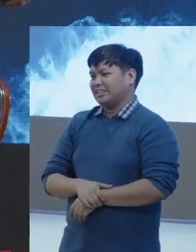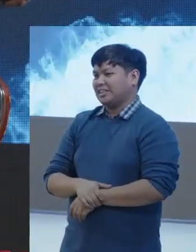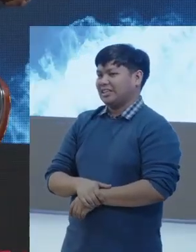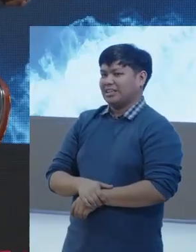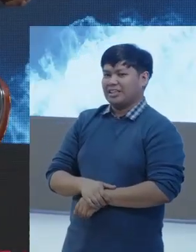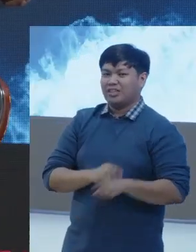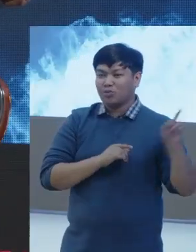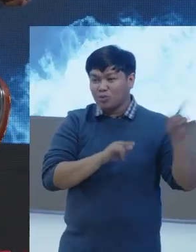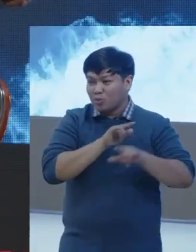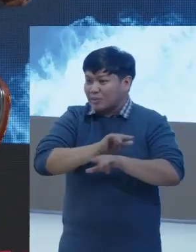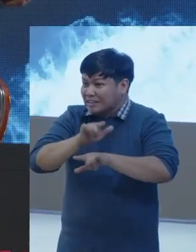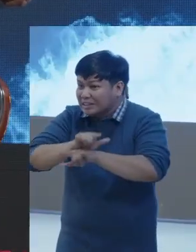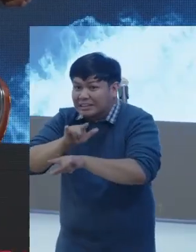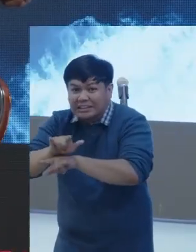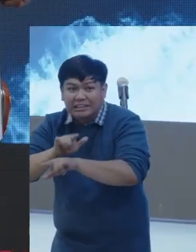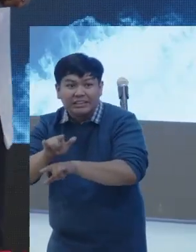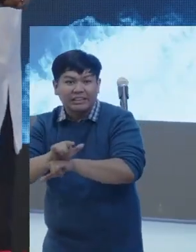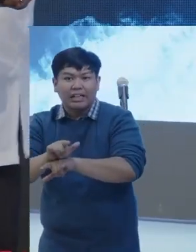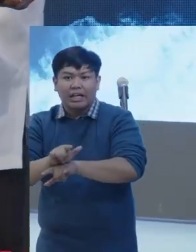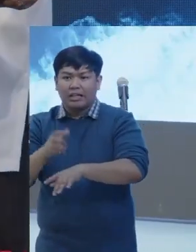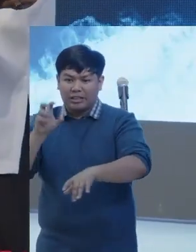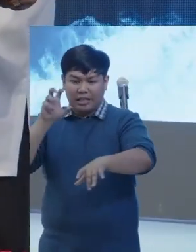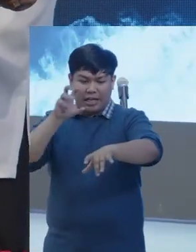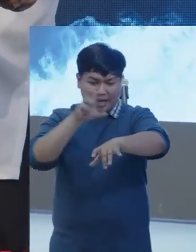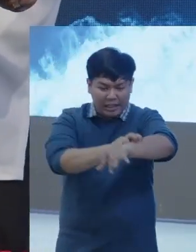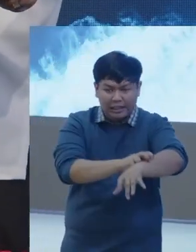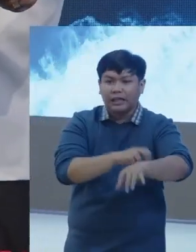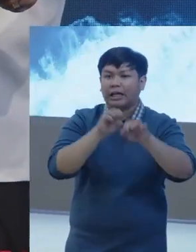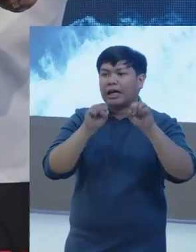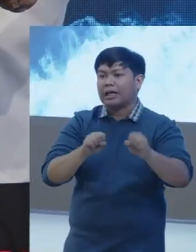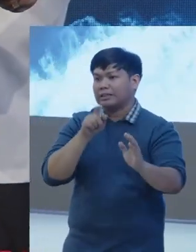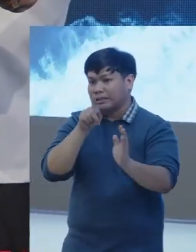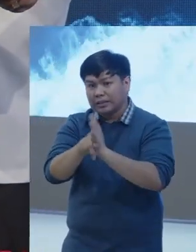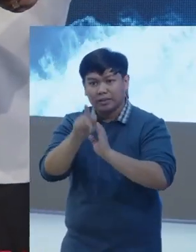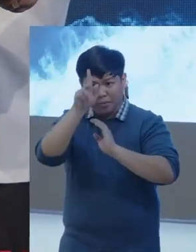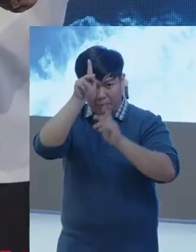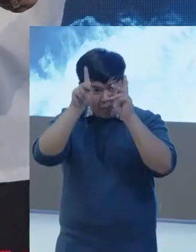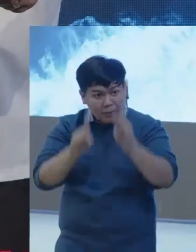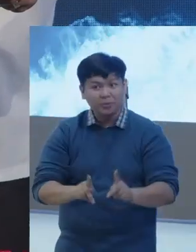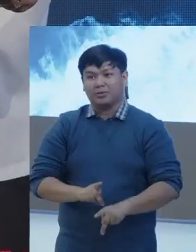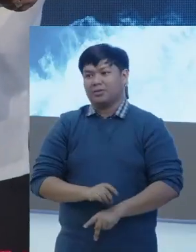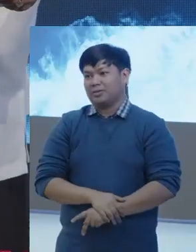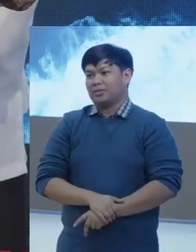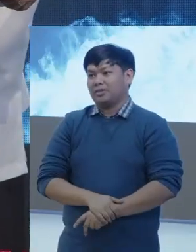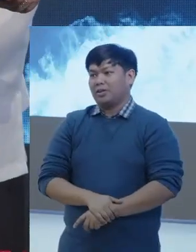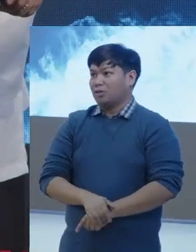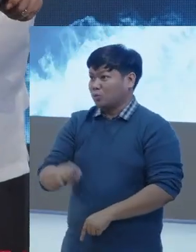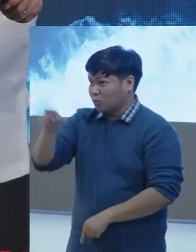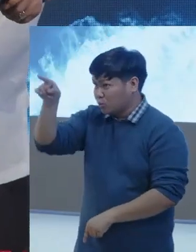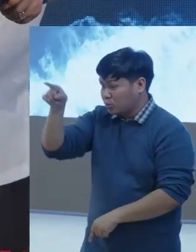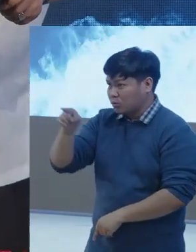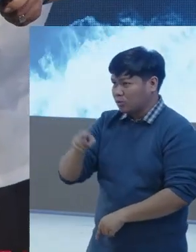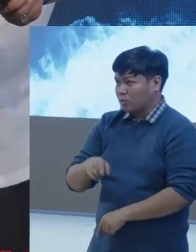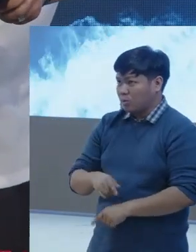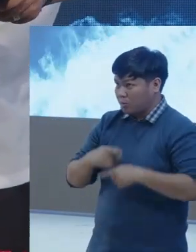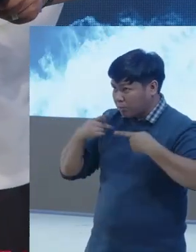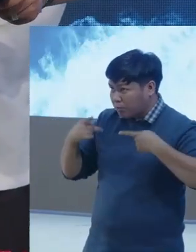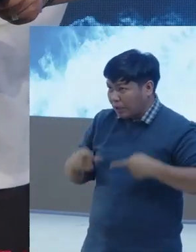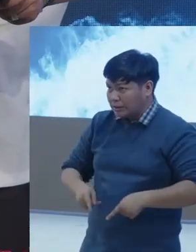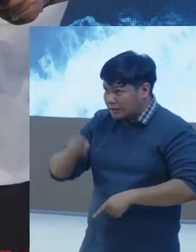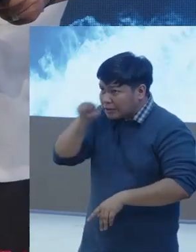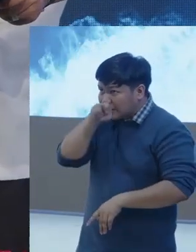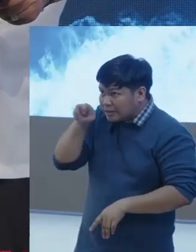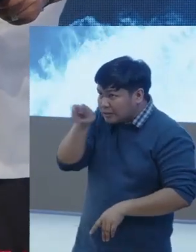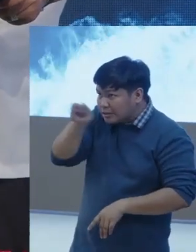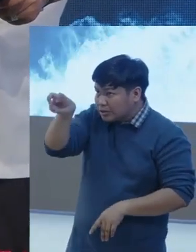doon. Yung makamandag na ahas. Sabi niya, mga ulupong, who warned you to flee from the wrath